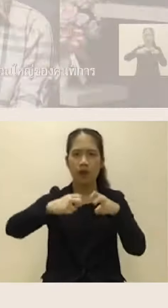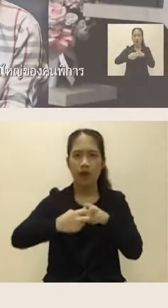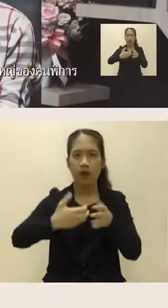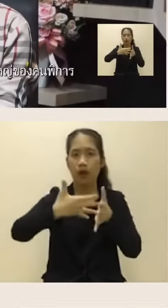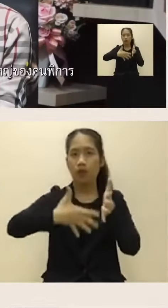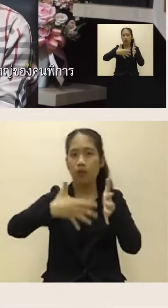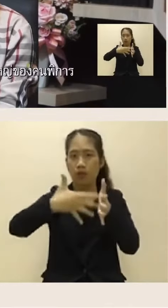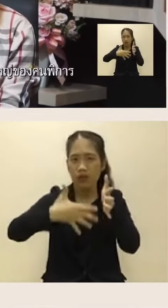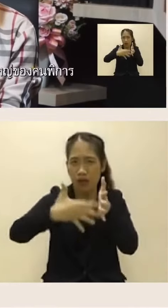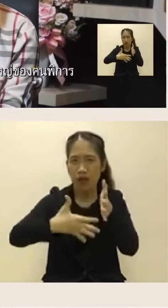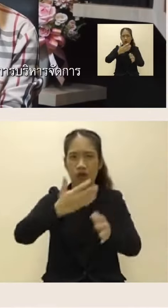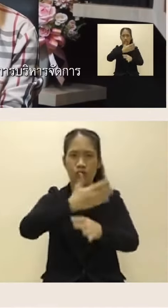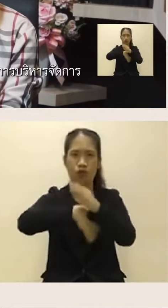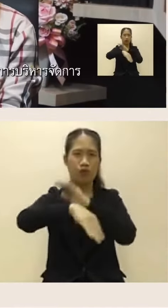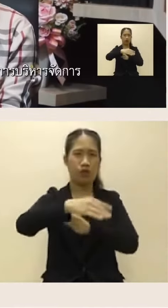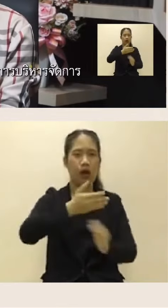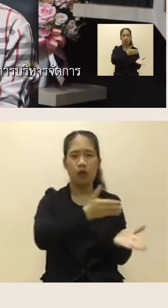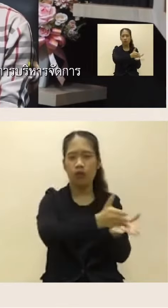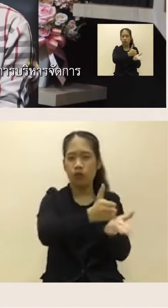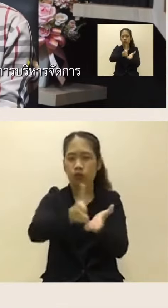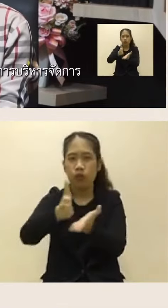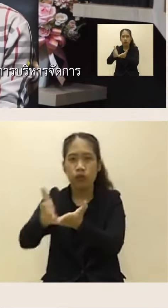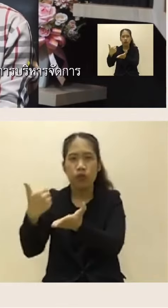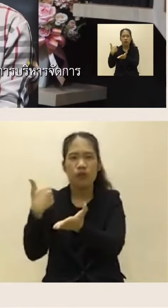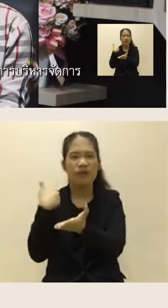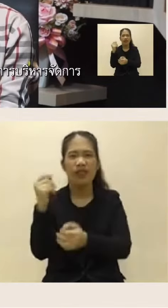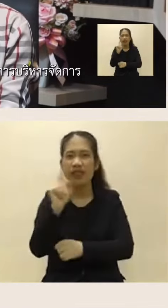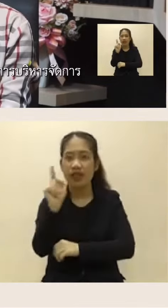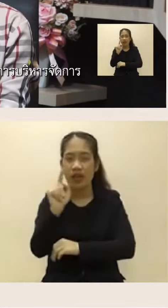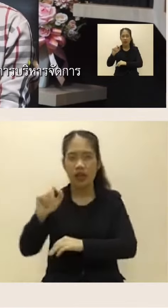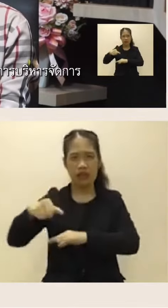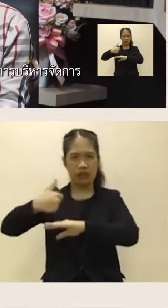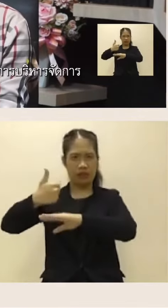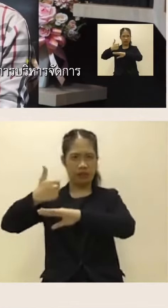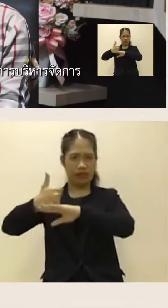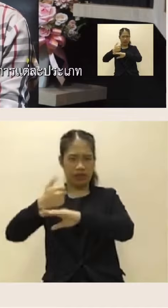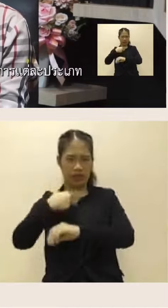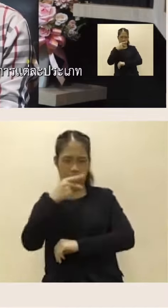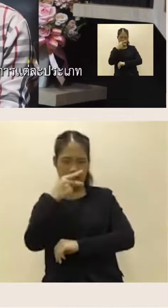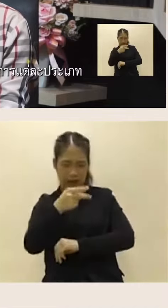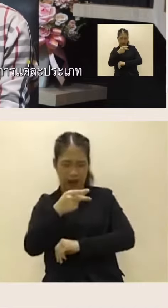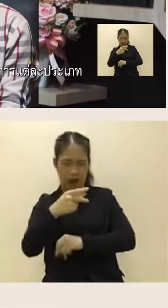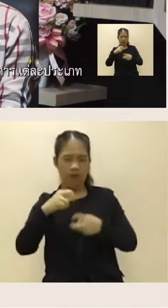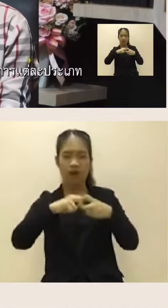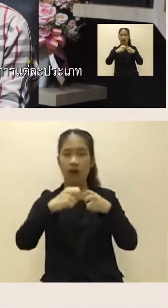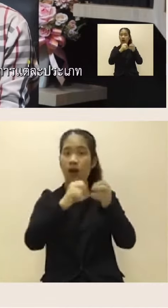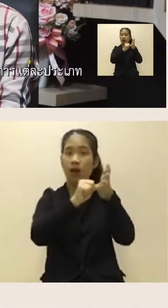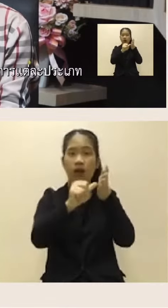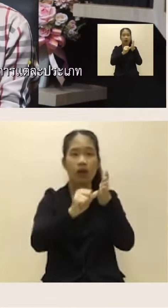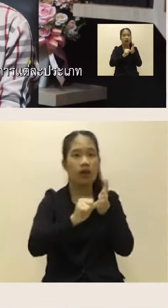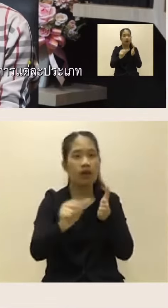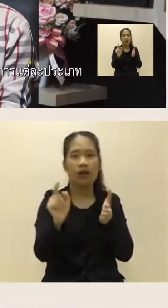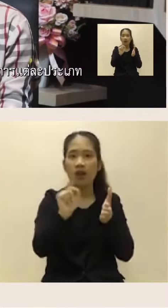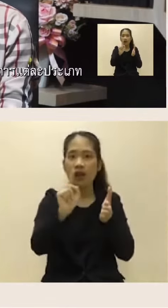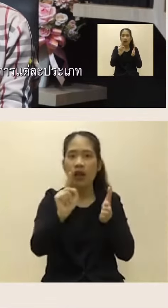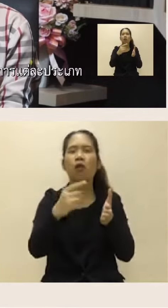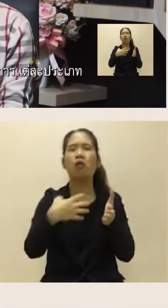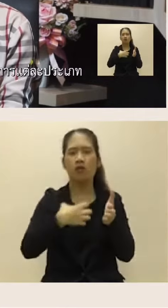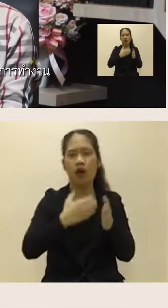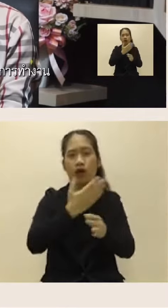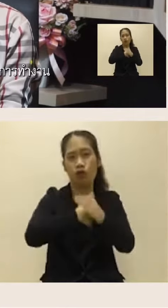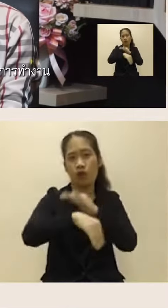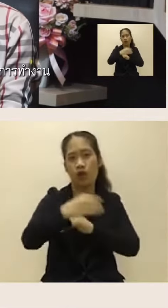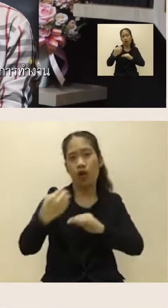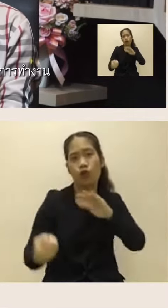ส่วนใหญ่ของคนพิการแต่ละประเภทเนี่ยท่านอธิบดีมีการบริหารจัดการอะไรอย่างไรบ้างครับที่จะทำให้คนพิการแต่ละประเภ